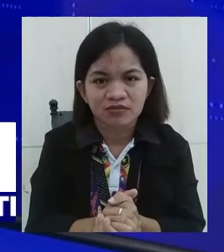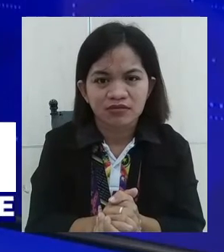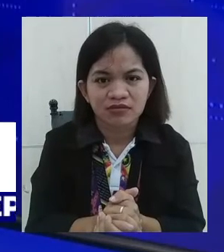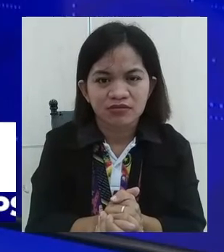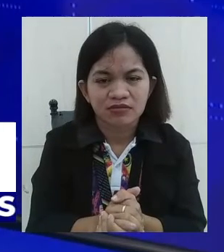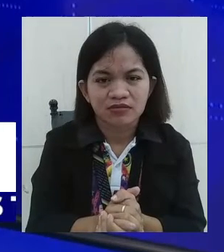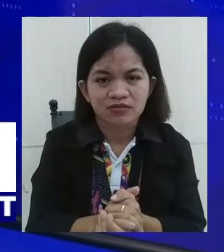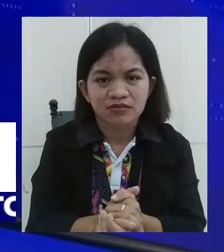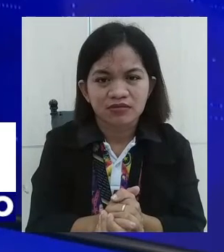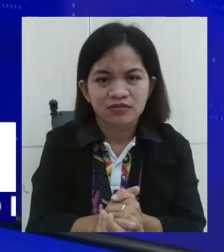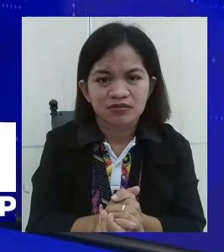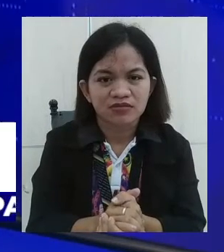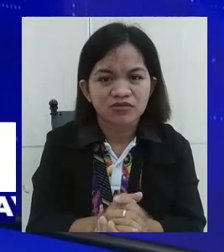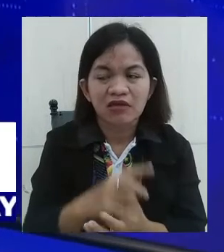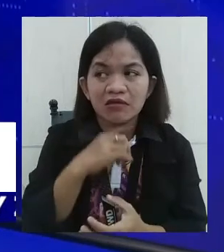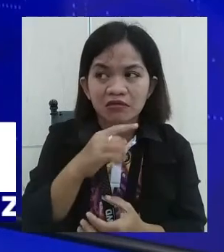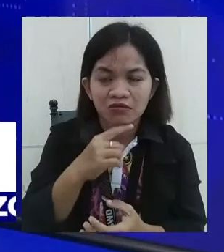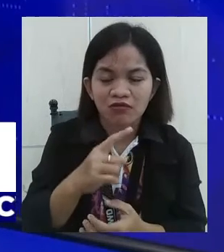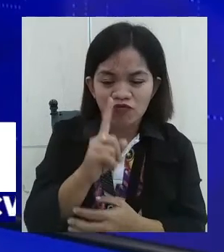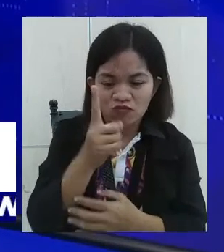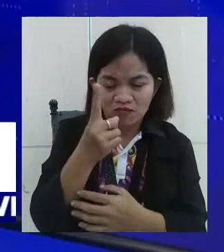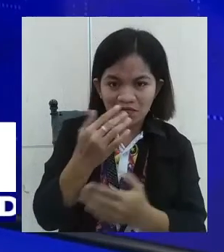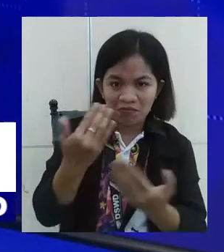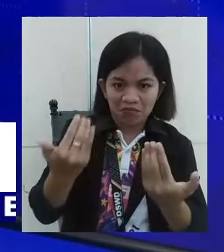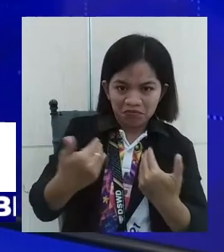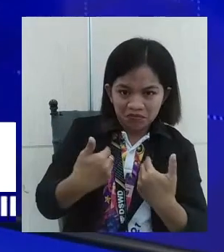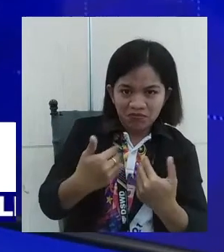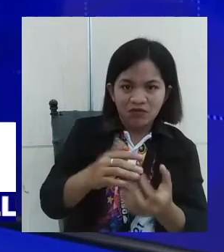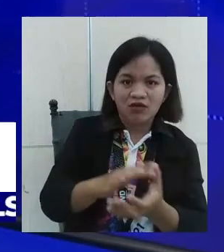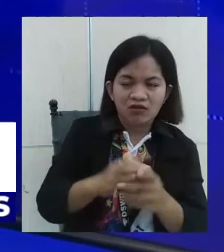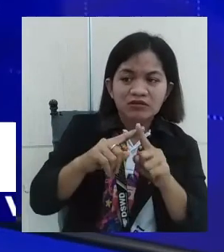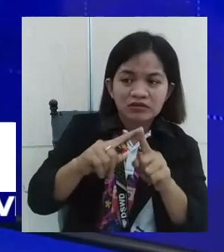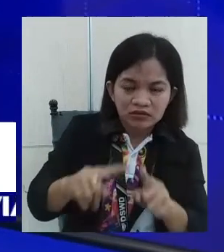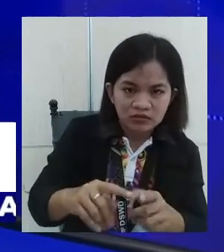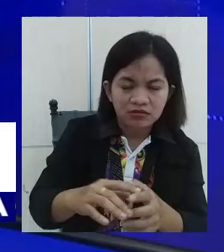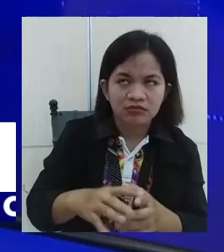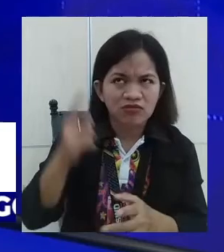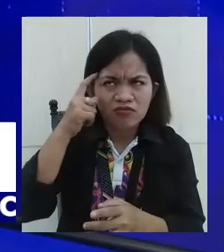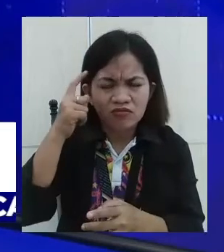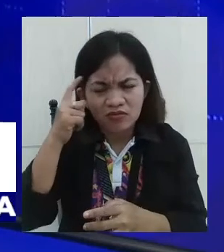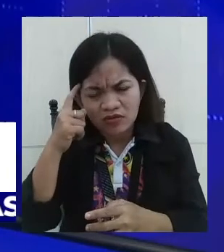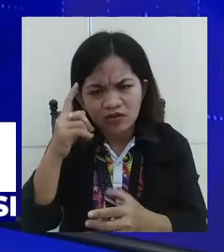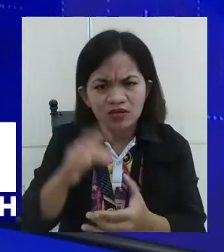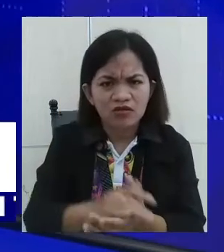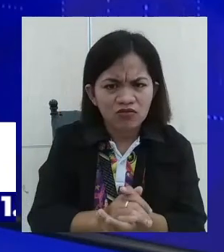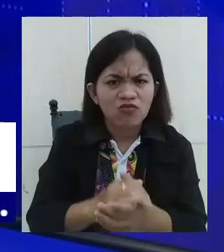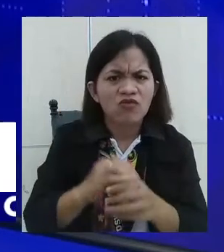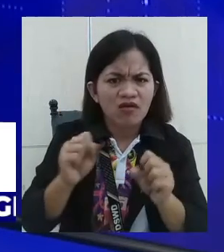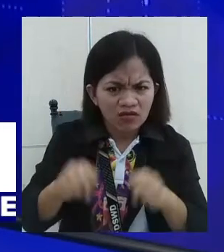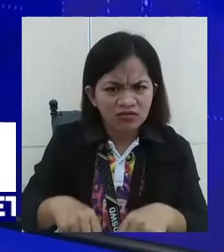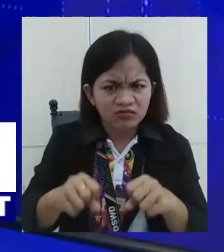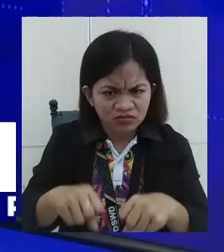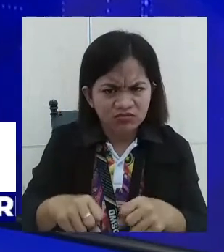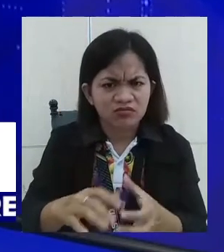nagdoon na lang sa isang tabi, at isipin ho natin na tayo ay isa ring contributory